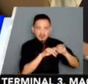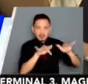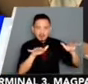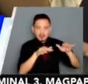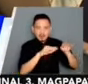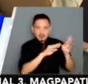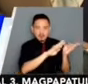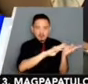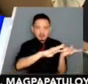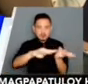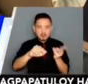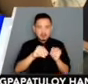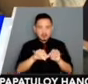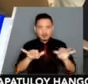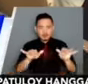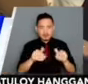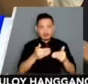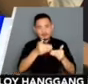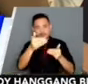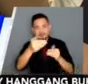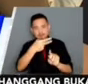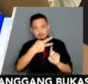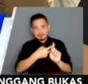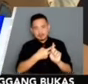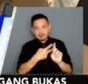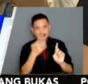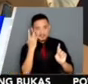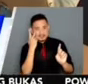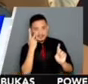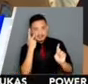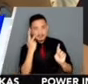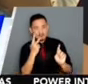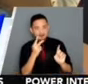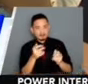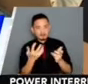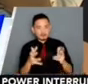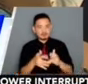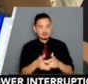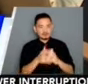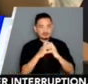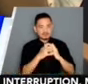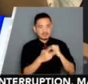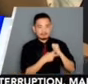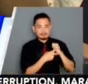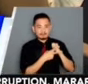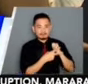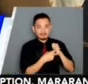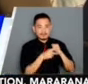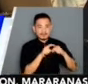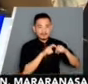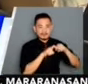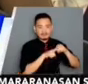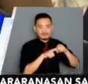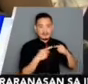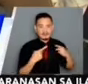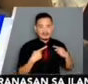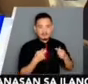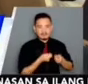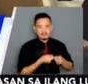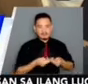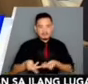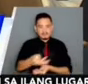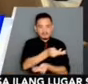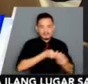market already online Uh operating kasi Iyung reserve reserve market